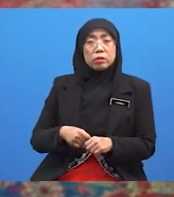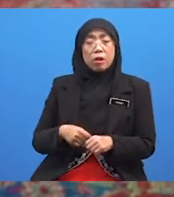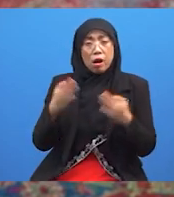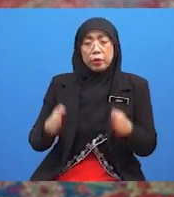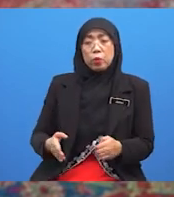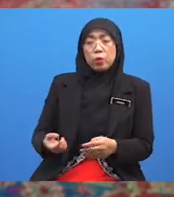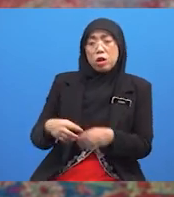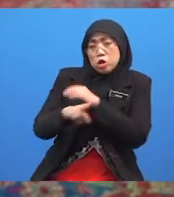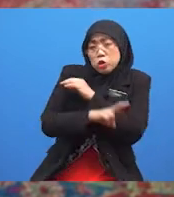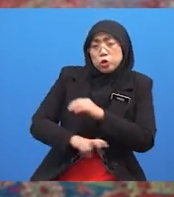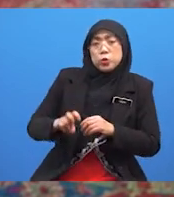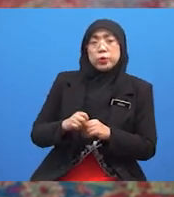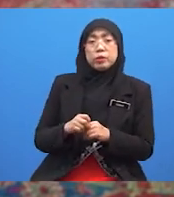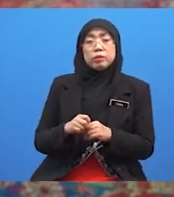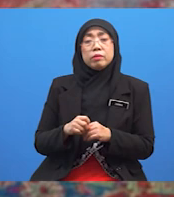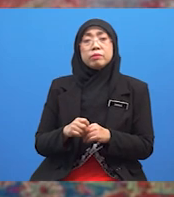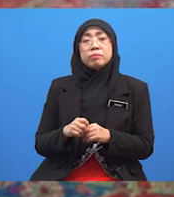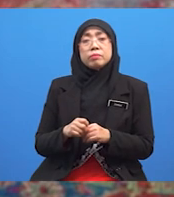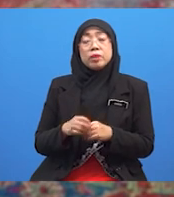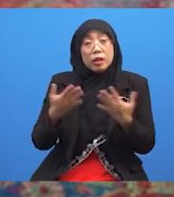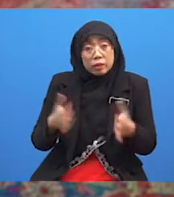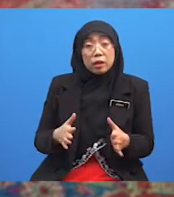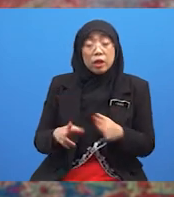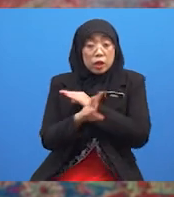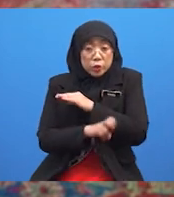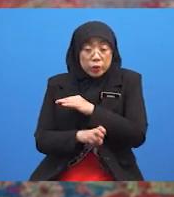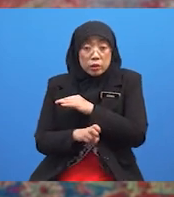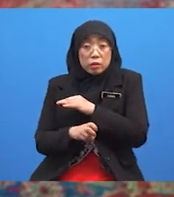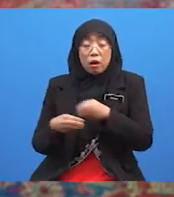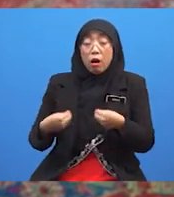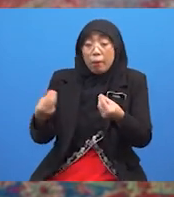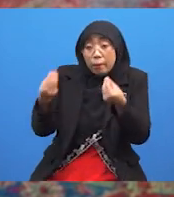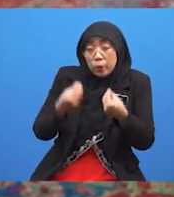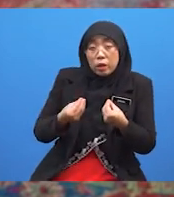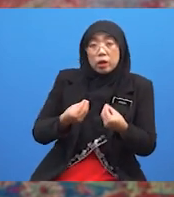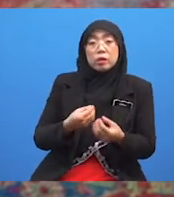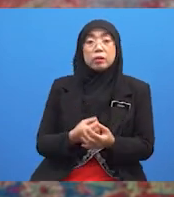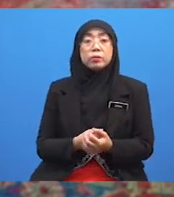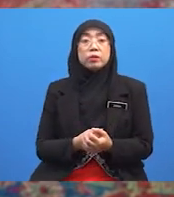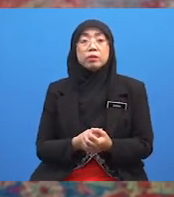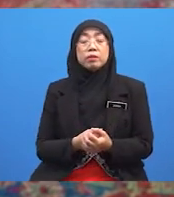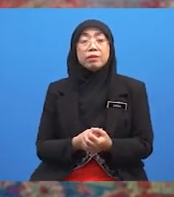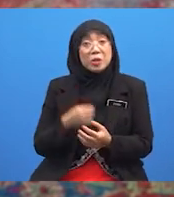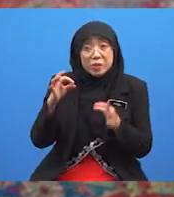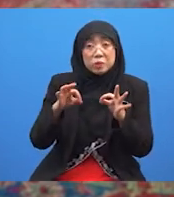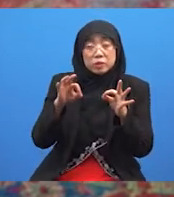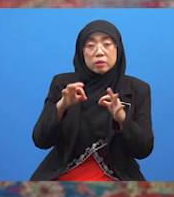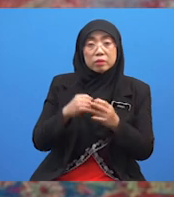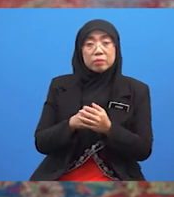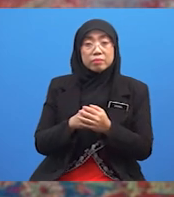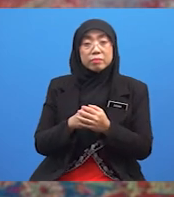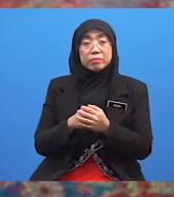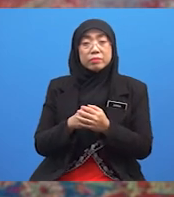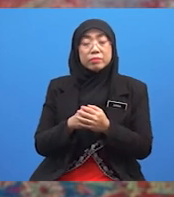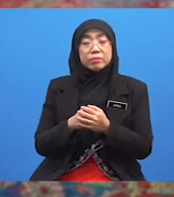orang lain. Seterusnya, memulangkan harta yang dicuri tersebut kepada tuannya, iaitu saudagar